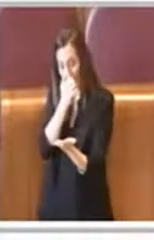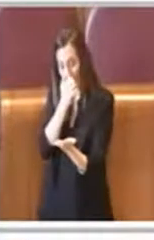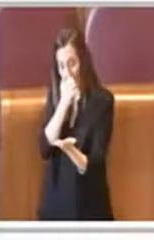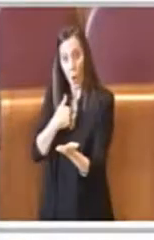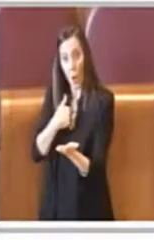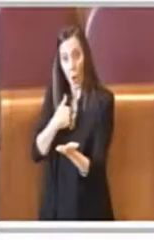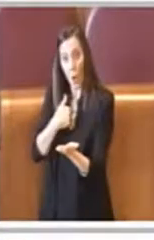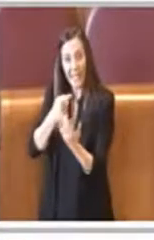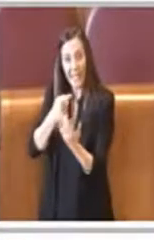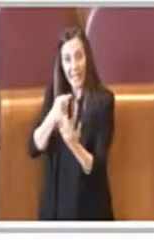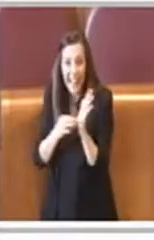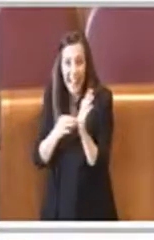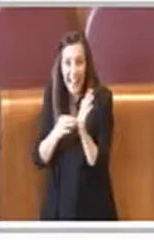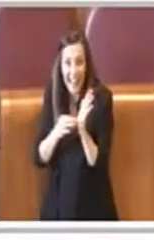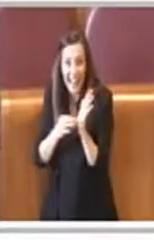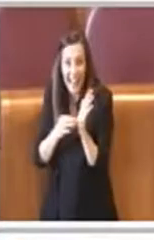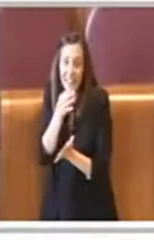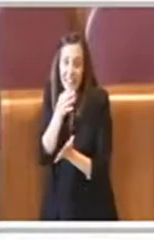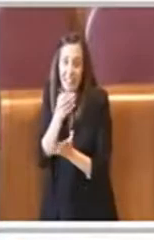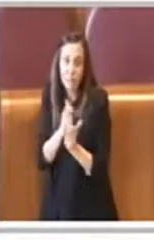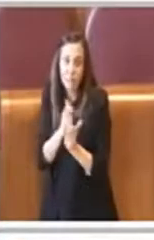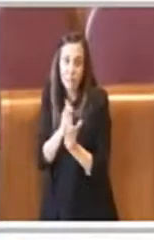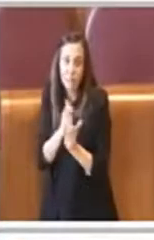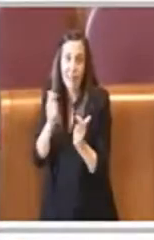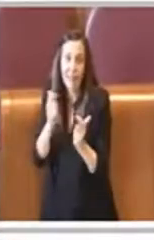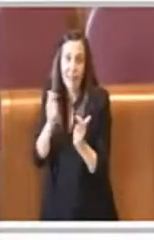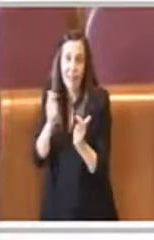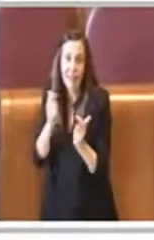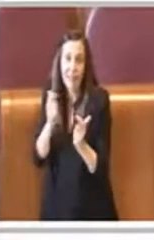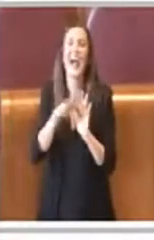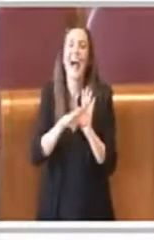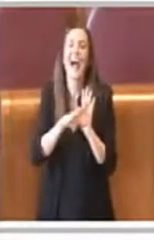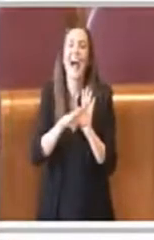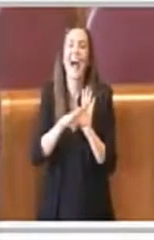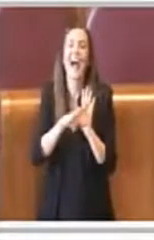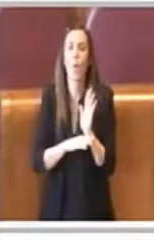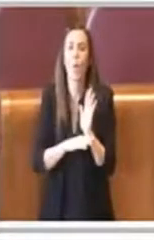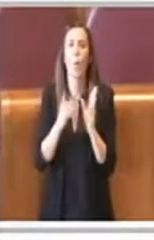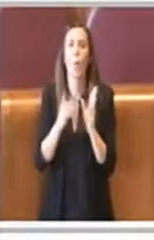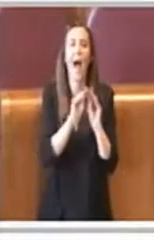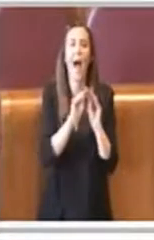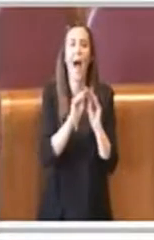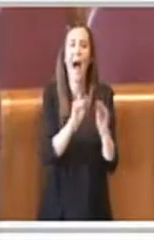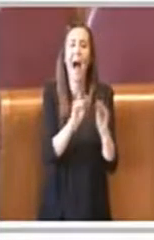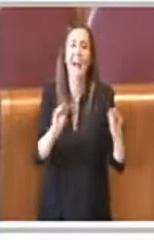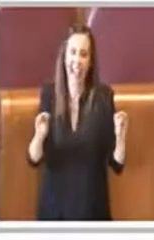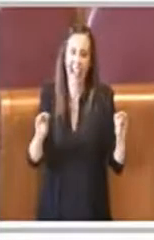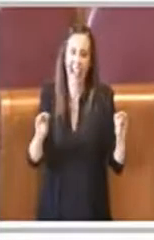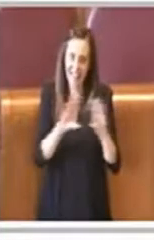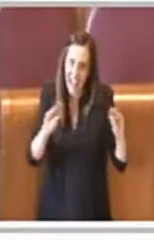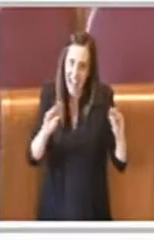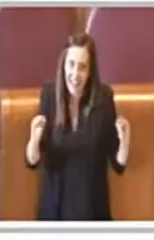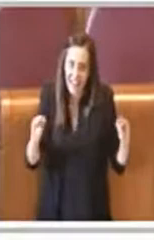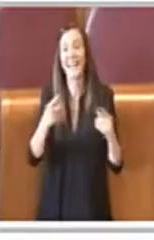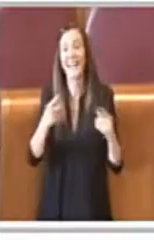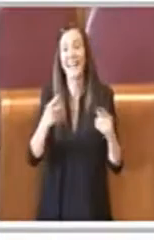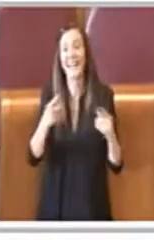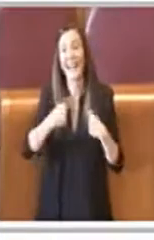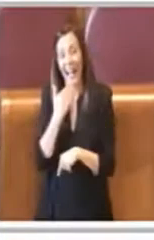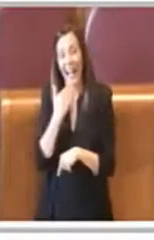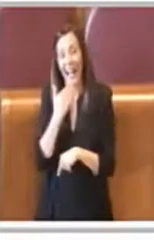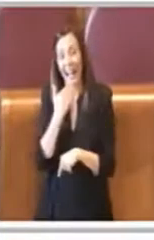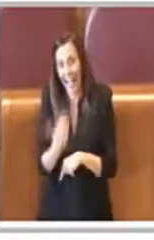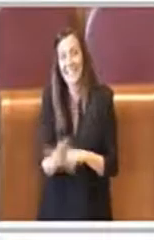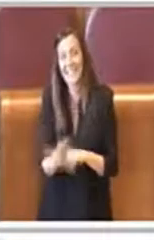derogare a questi criteri. Il catalogo degli arredi, stiamo dicendo che grazie all'emergenza riusciremo a chiedere la